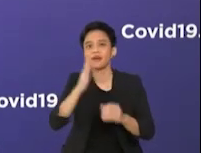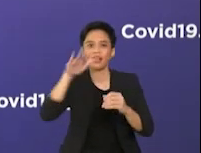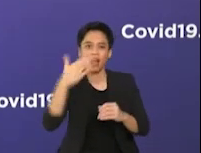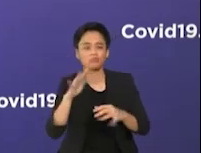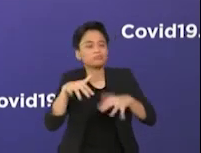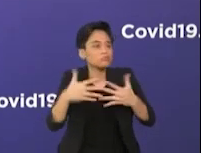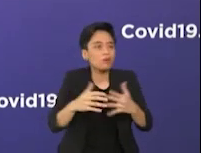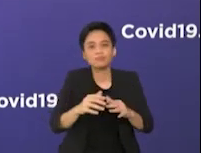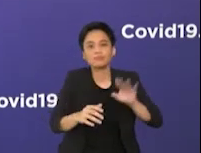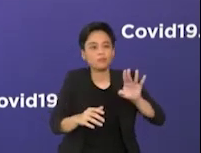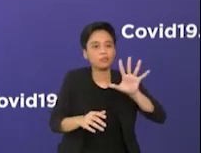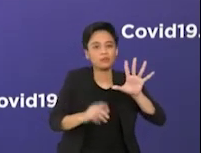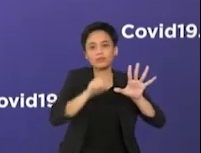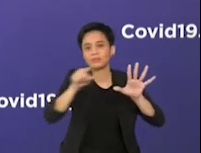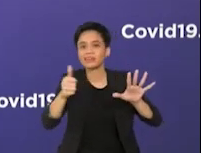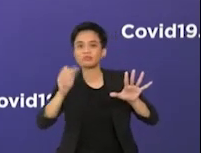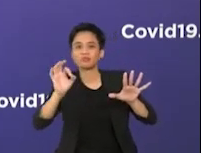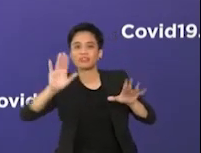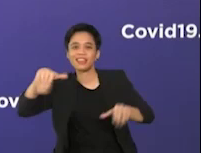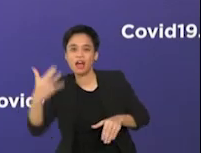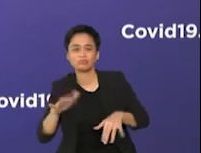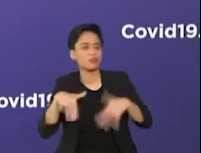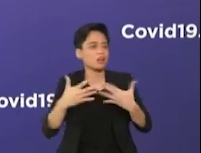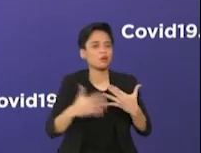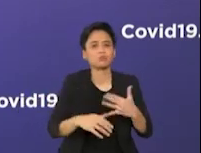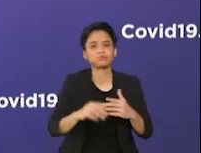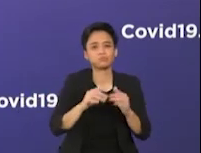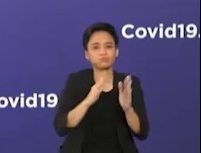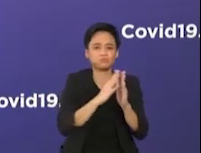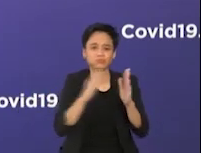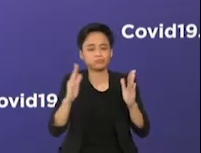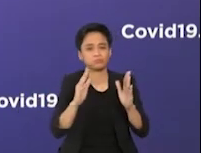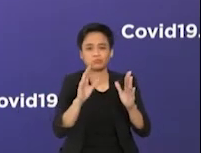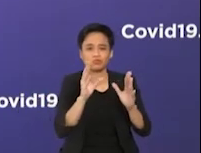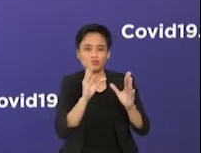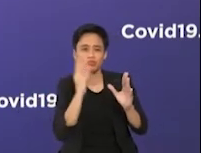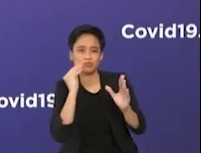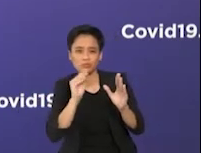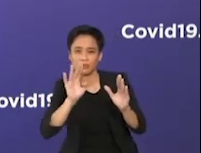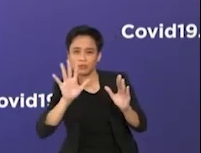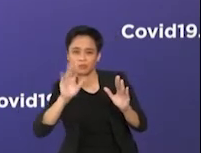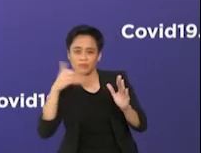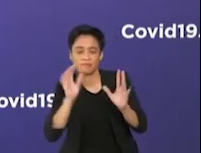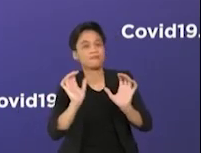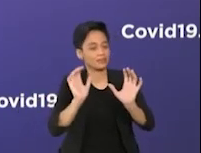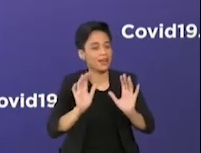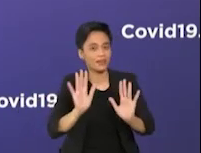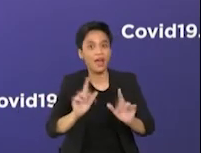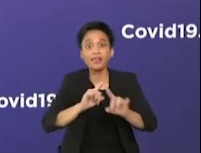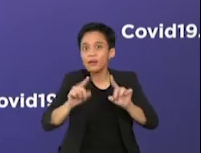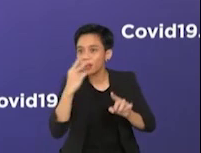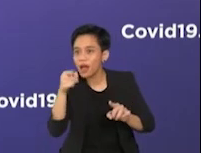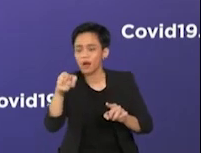bahkan 45-60 tahun atau sampai dengan museum 45 tahun cukup banyak tetapi kalau kita lihat data kematian